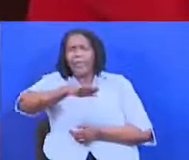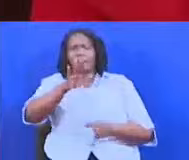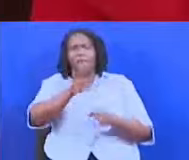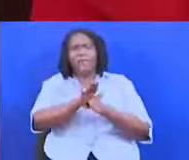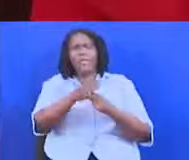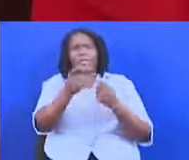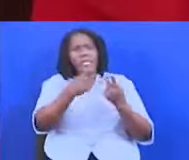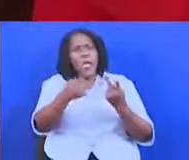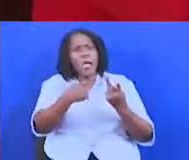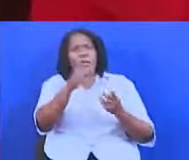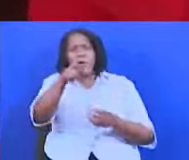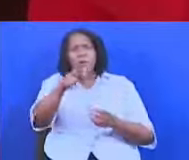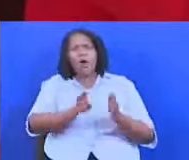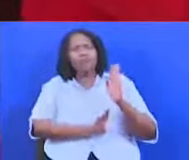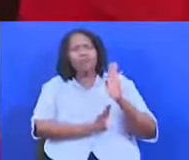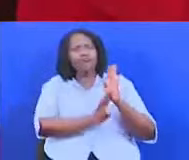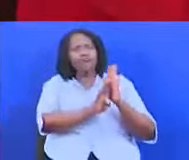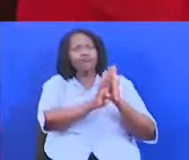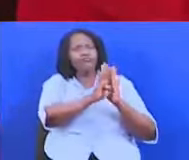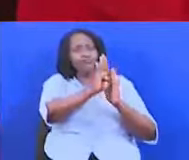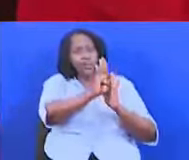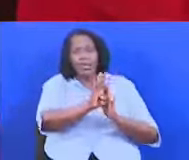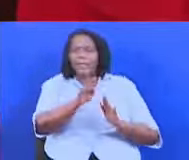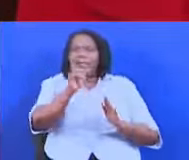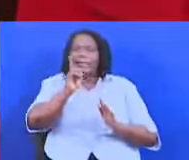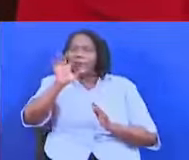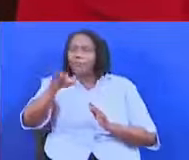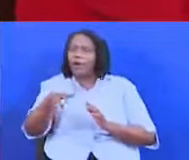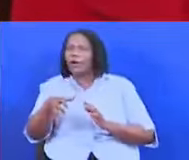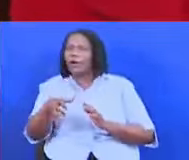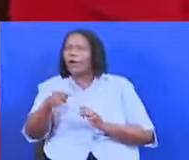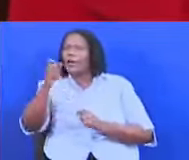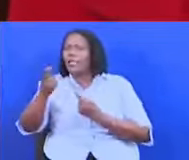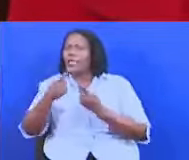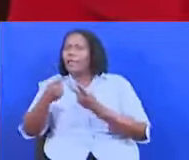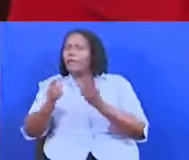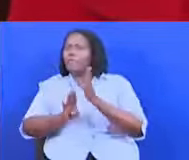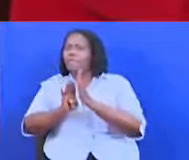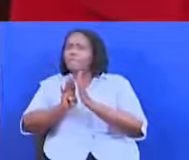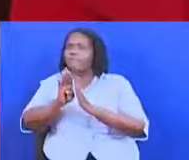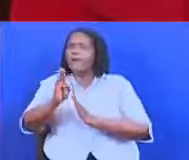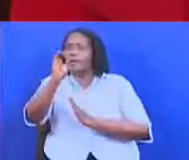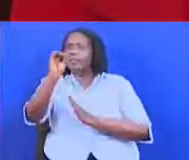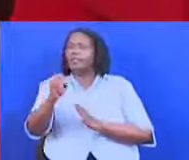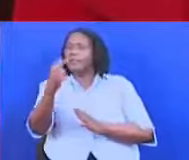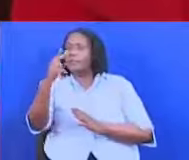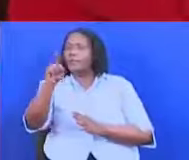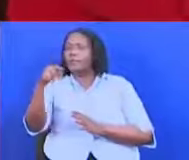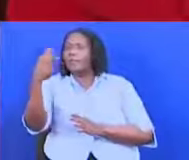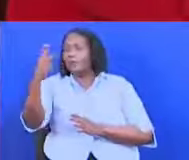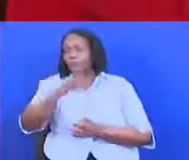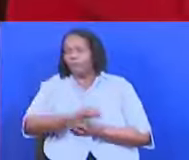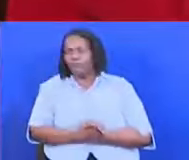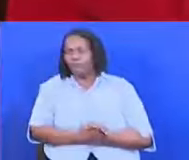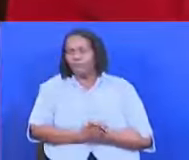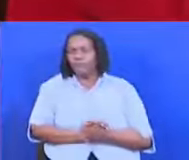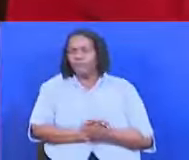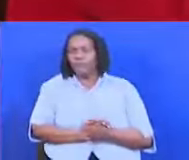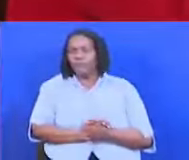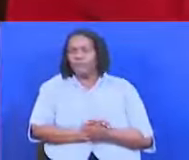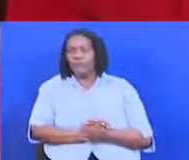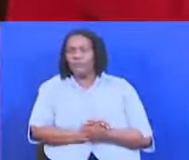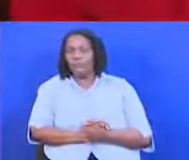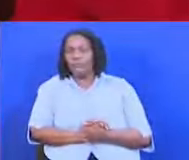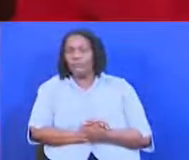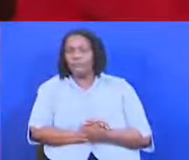kwa average ya ongezeko kwa mwaka baada ya sensa ni 2.3% ambayo inaongeza kwa watu.